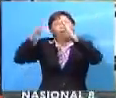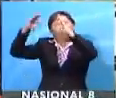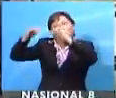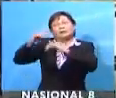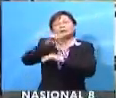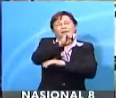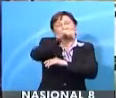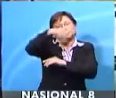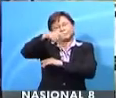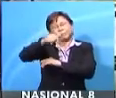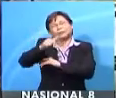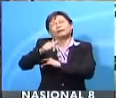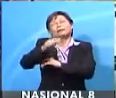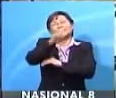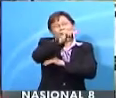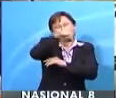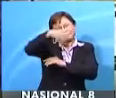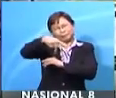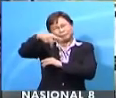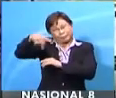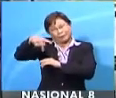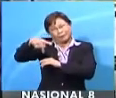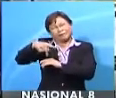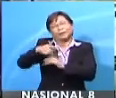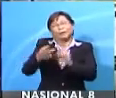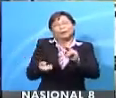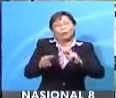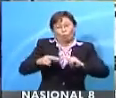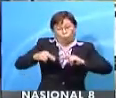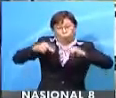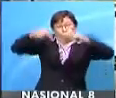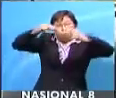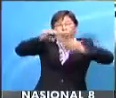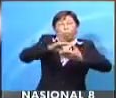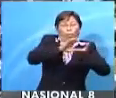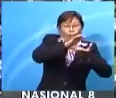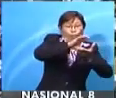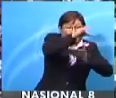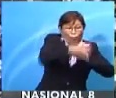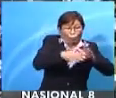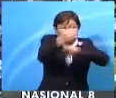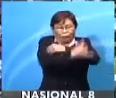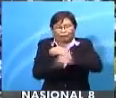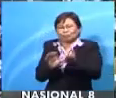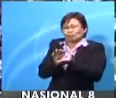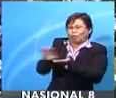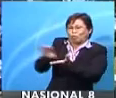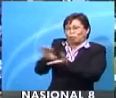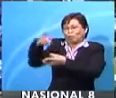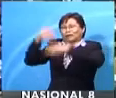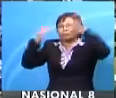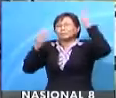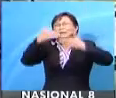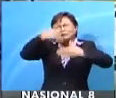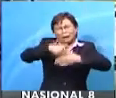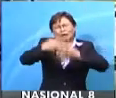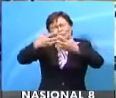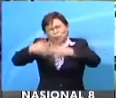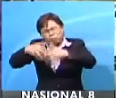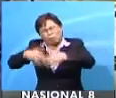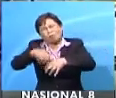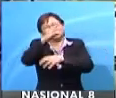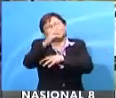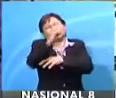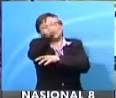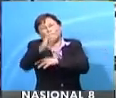akan meningkatkan minat pelabur asing untuk melabur dalam negara kita. Ya, sekarang ini Malaysia kalau bidang pembuatan, kira-kira